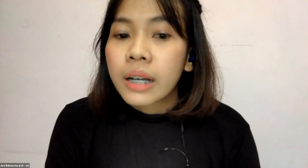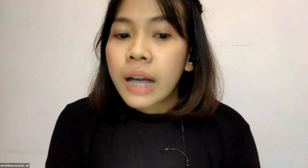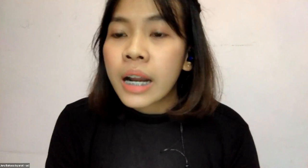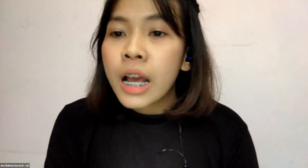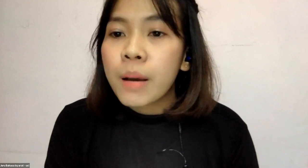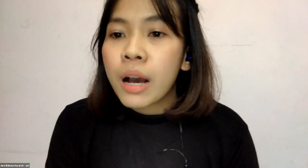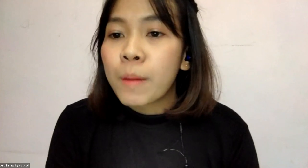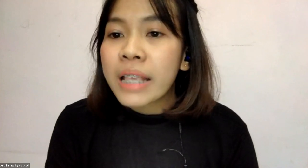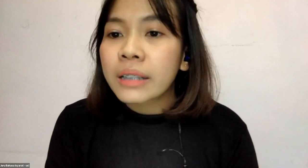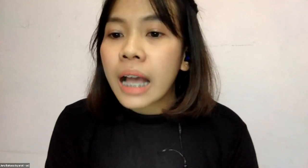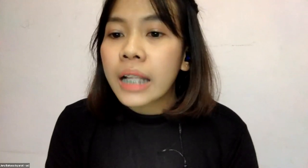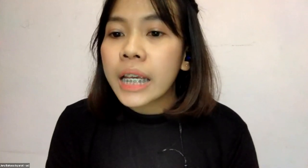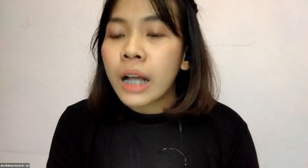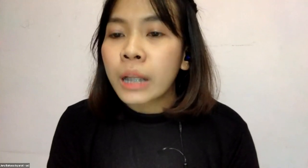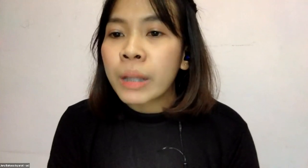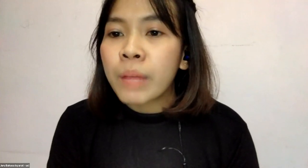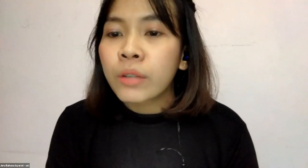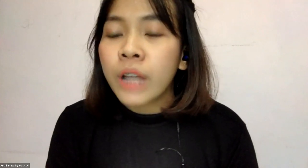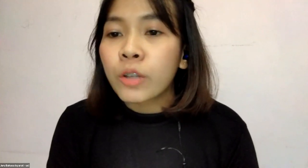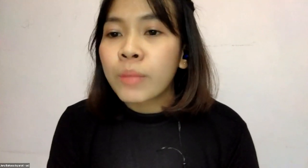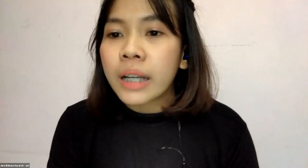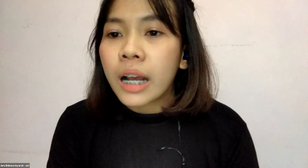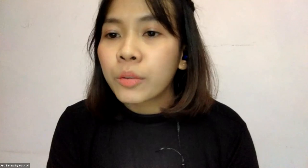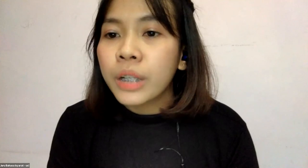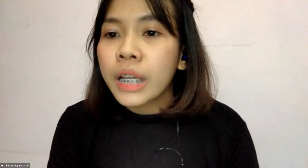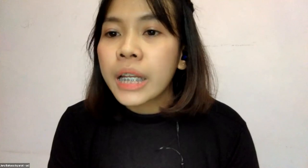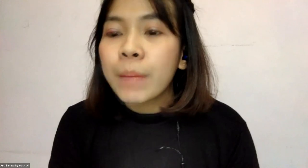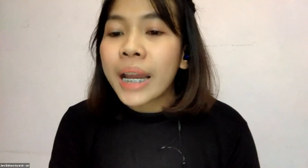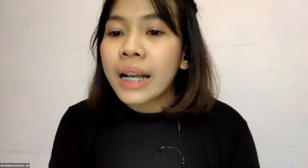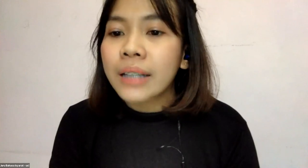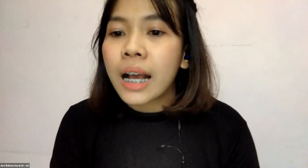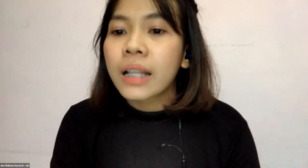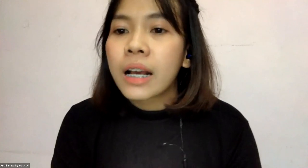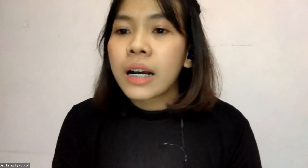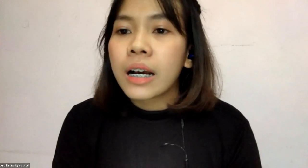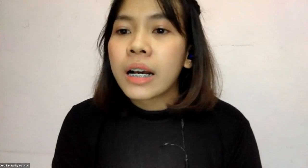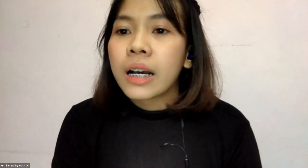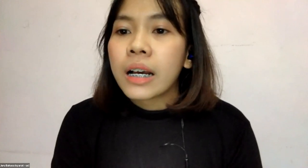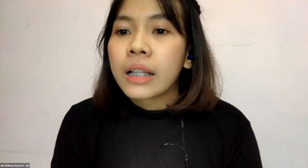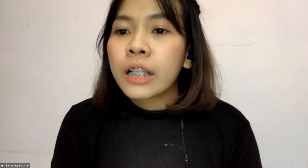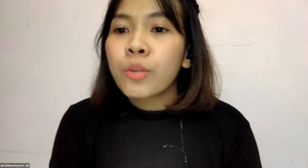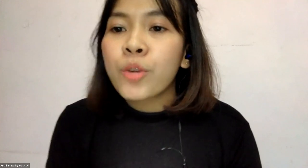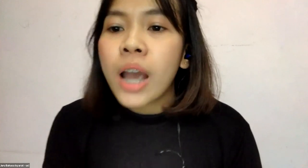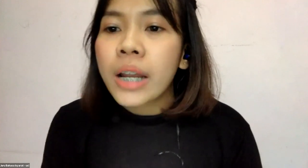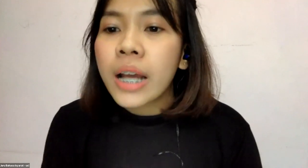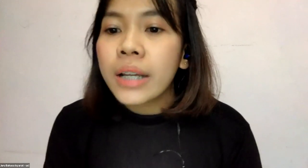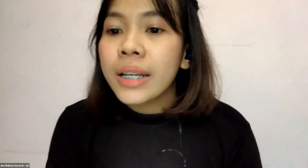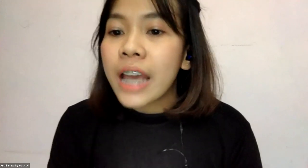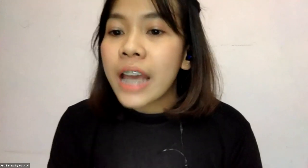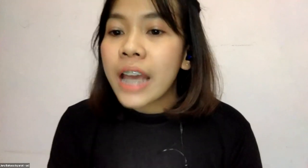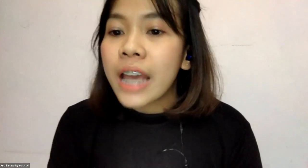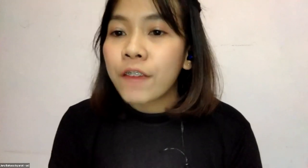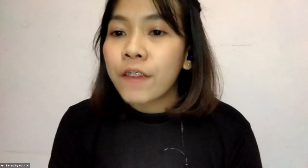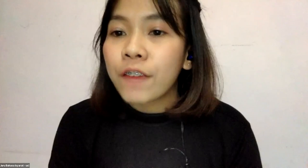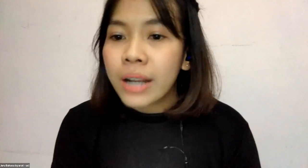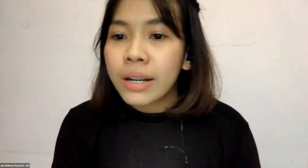karena banyak sekali teman-teman tuli atau masyarakat tuli ini mereka sangat titik tumpunya adalah